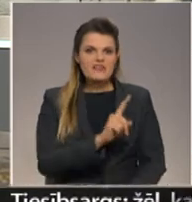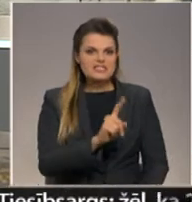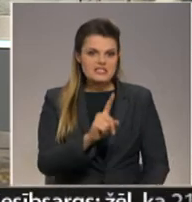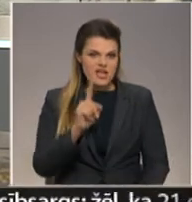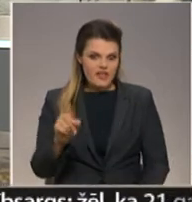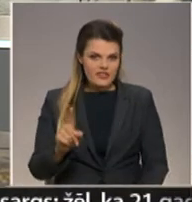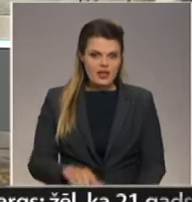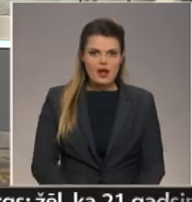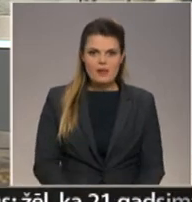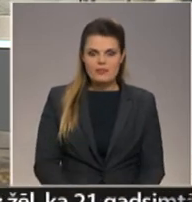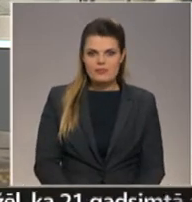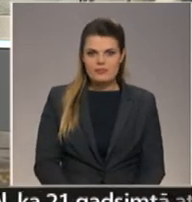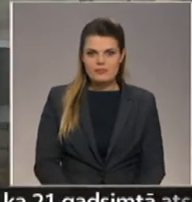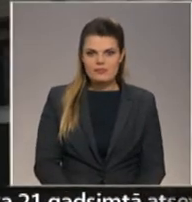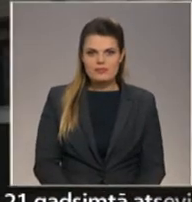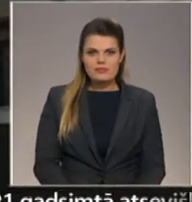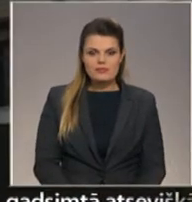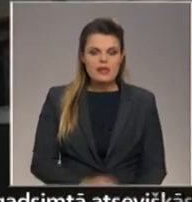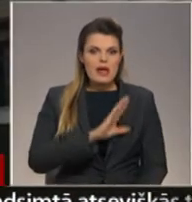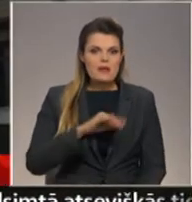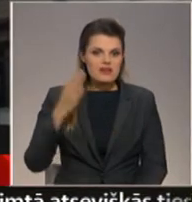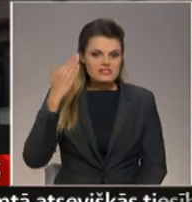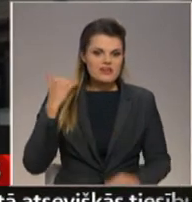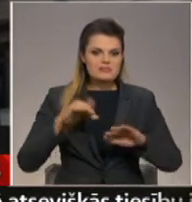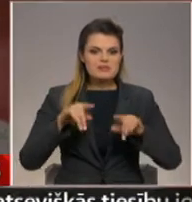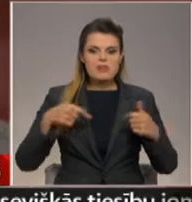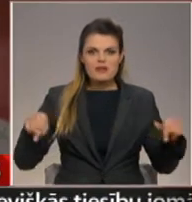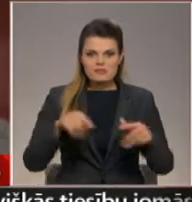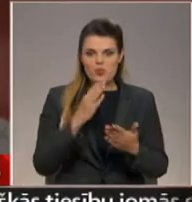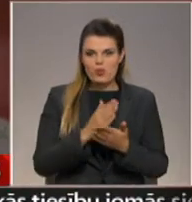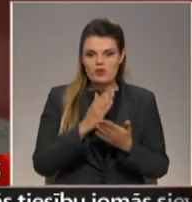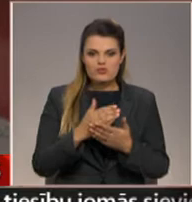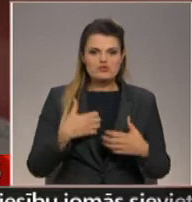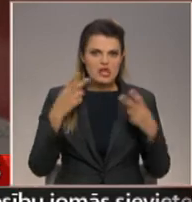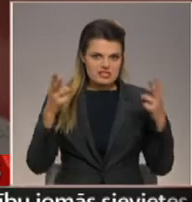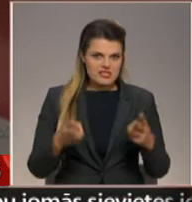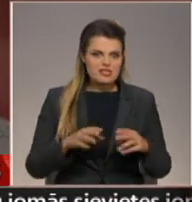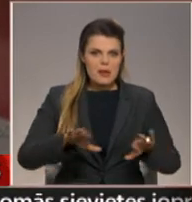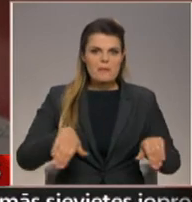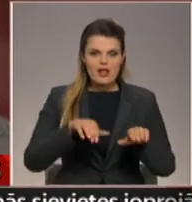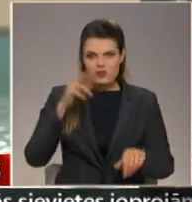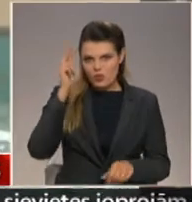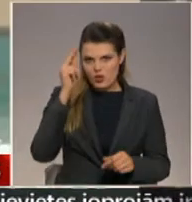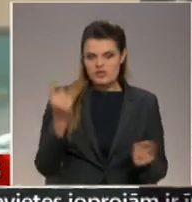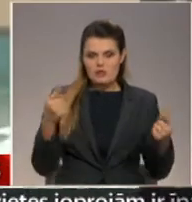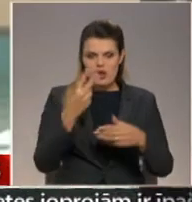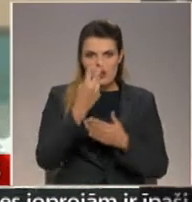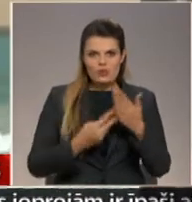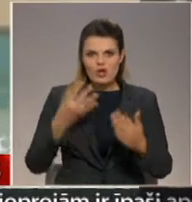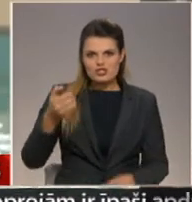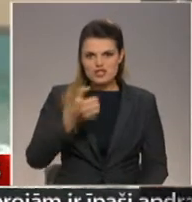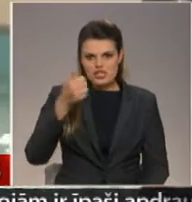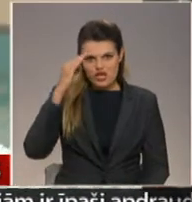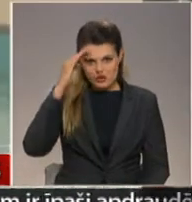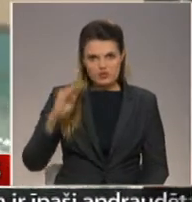Vairāk Kurzemes televīzija. Pēc Ventspils peldbaseinā notikušās traģēdijas, kad peldēšanas nodarbībās noslīga